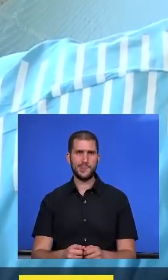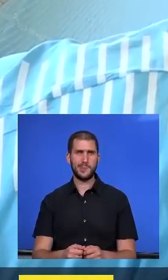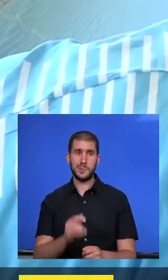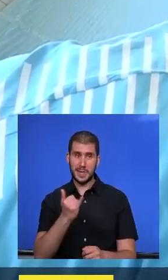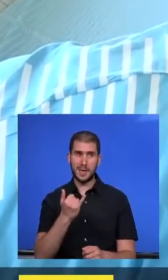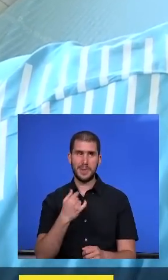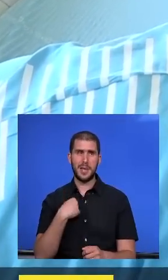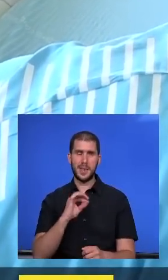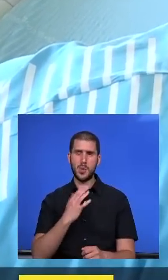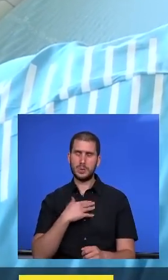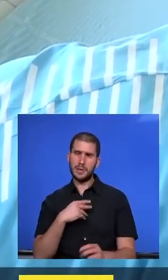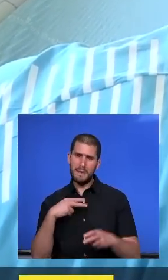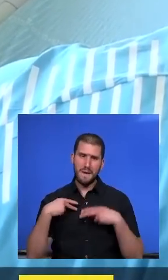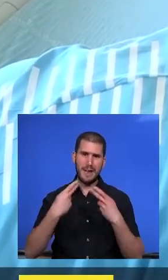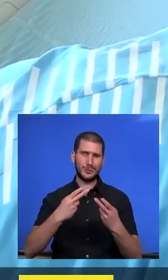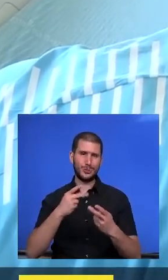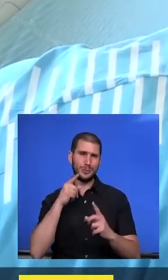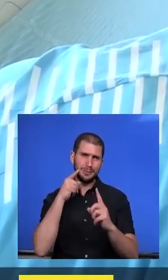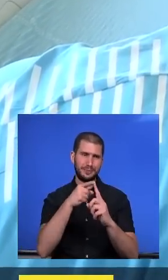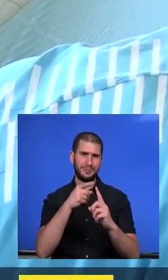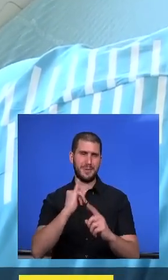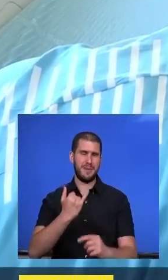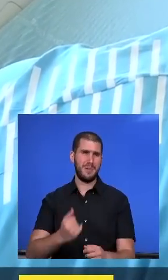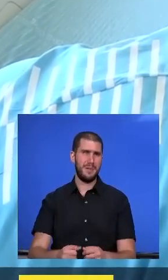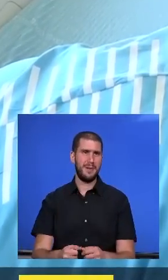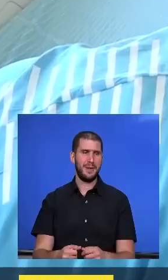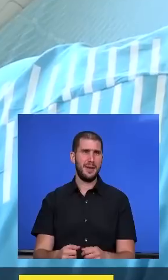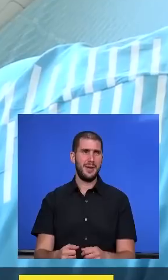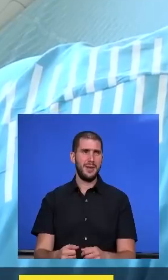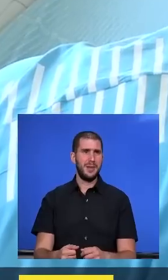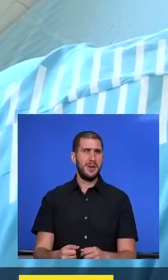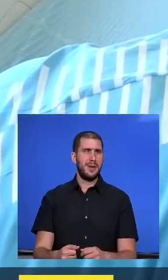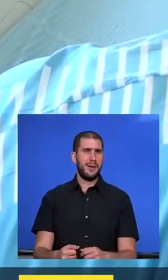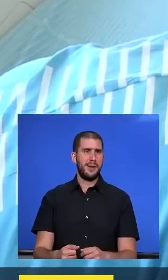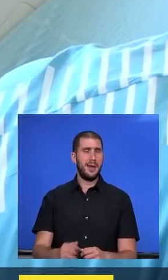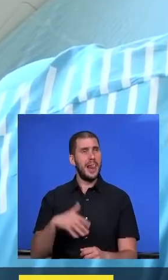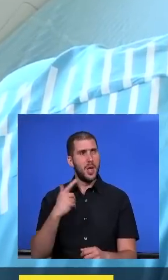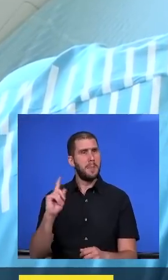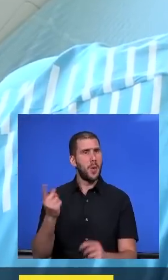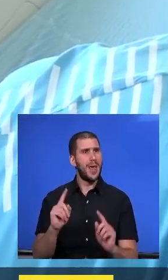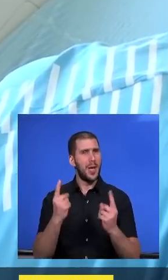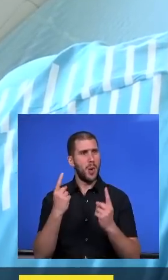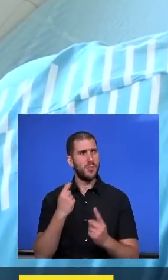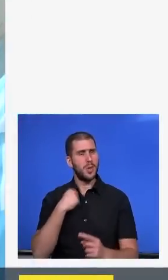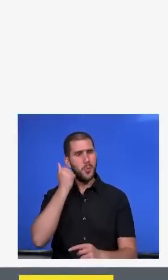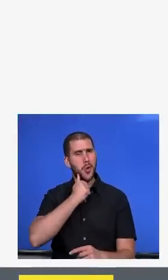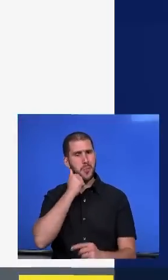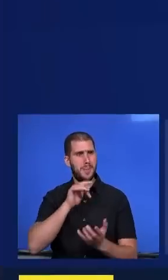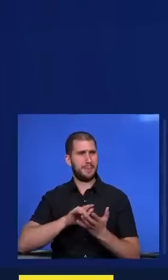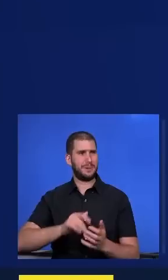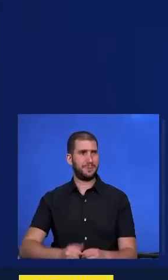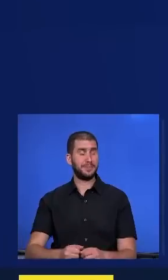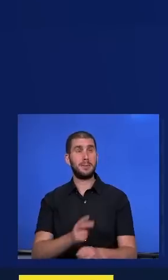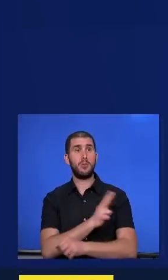וכן, האצבעות רוצות לחזור לשטח, להיות בכל האירועים שאני ביום יום נמצא.